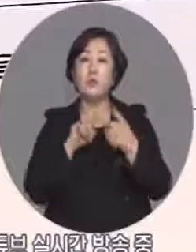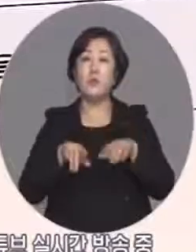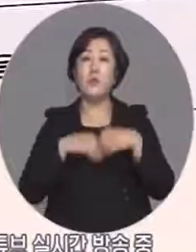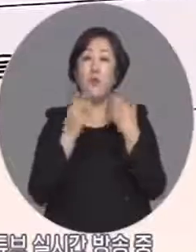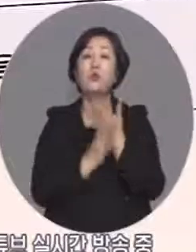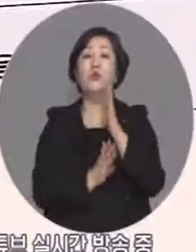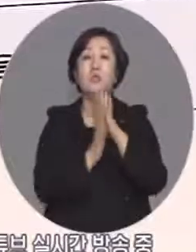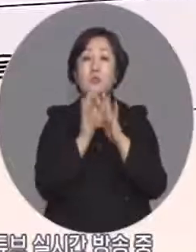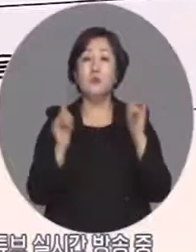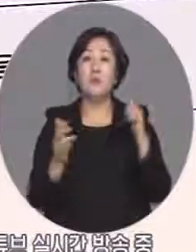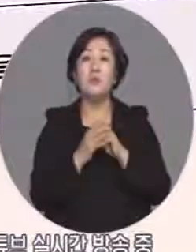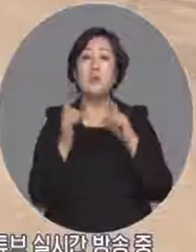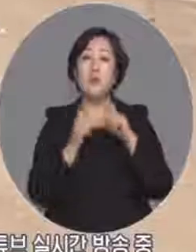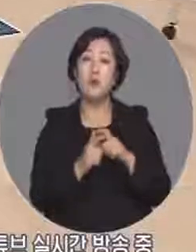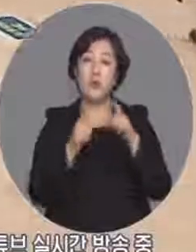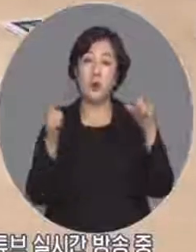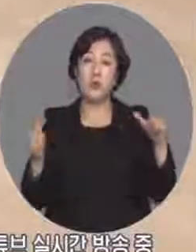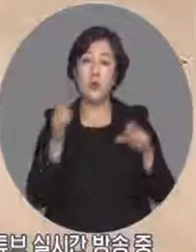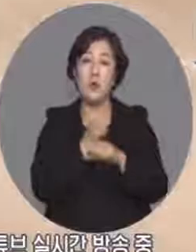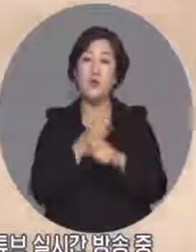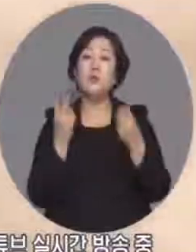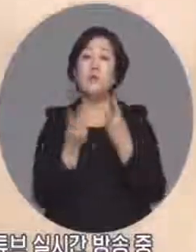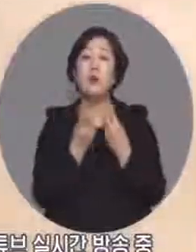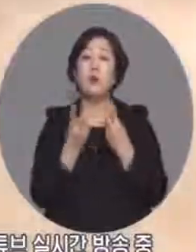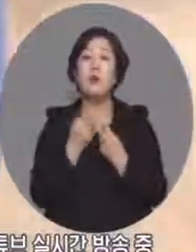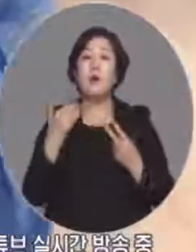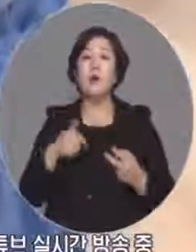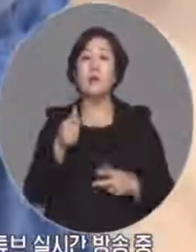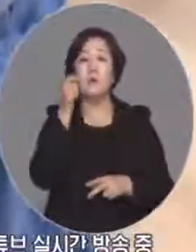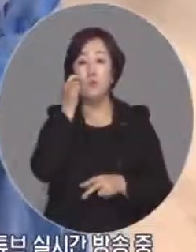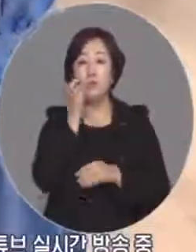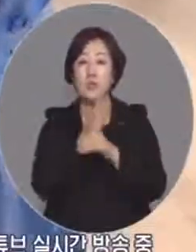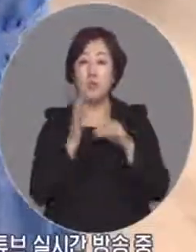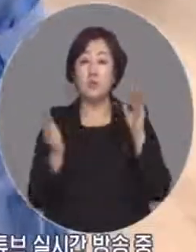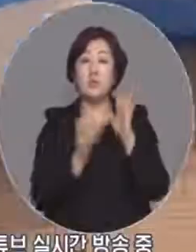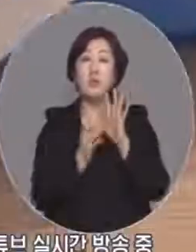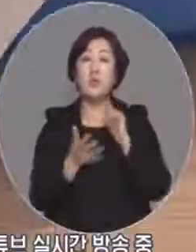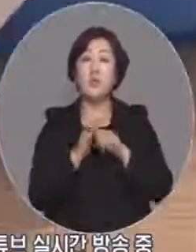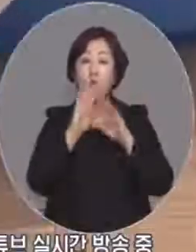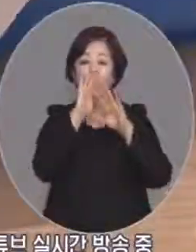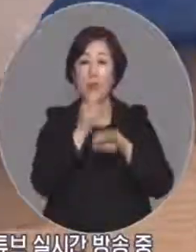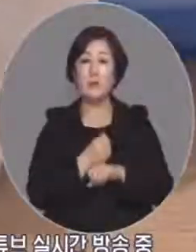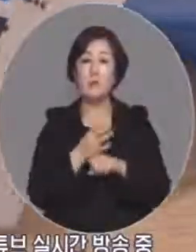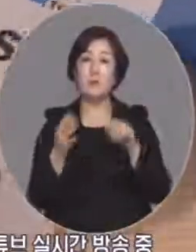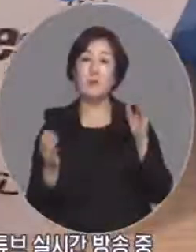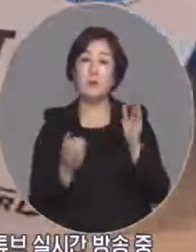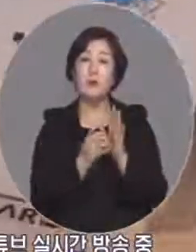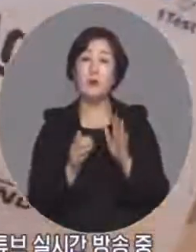시민으로 확대하는 방안에 대해 부정적인 견해를 밝혔습니다. UBC 뉴스 조인호입니다.